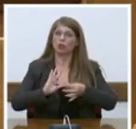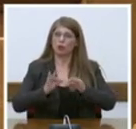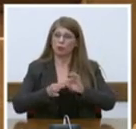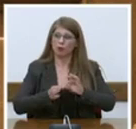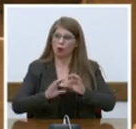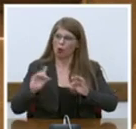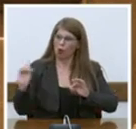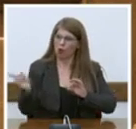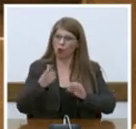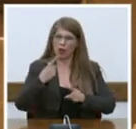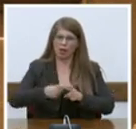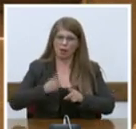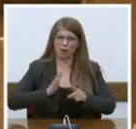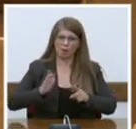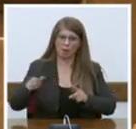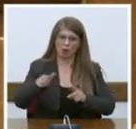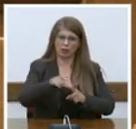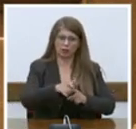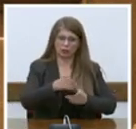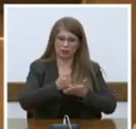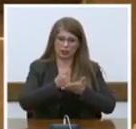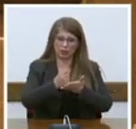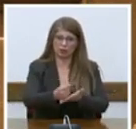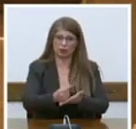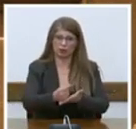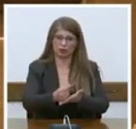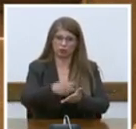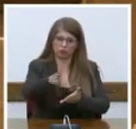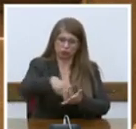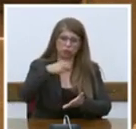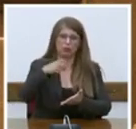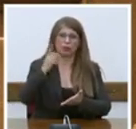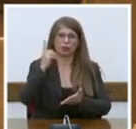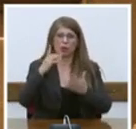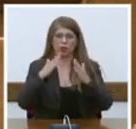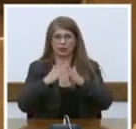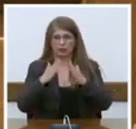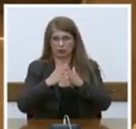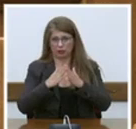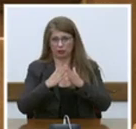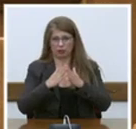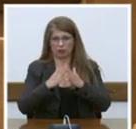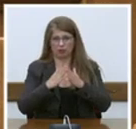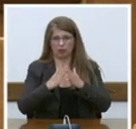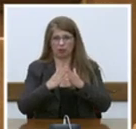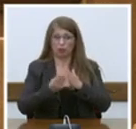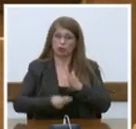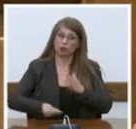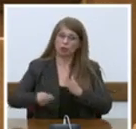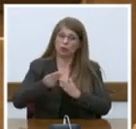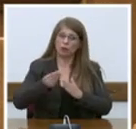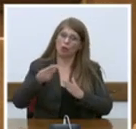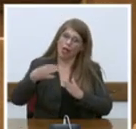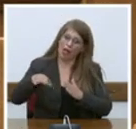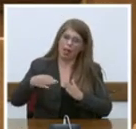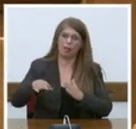πολίτες να χρηματοδοτούν την αρπαγή της πρώτης κατοικίας των πιο αδύναμων συμπολιτών